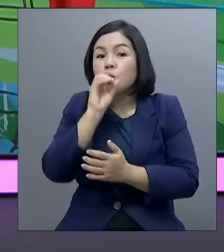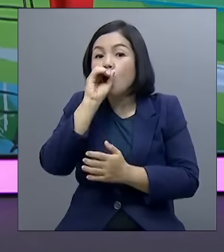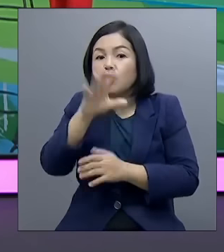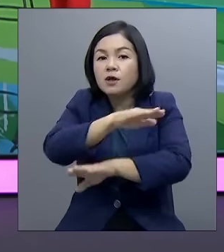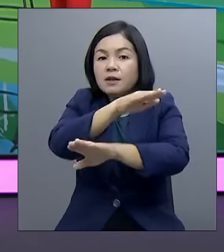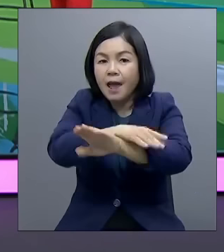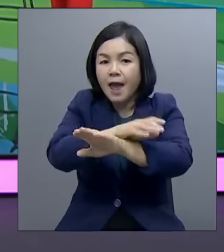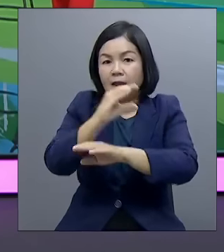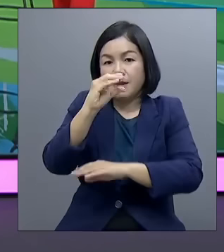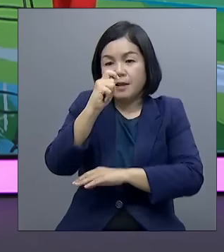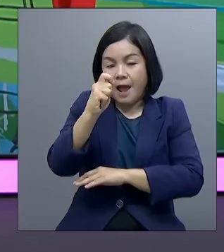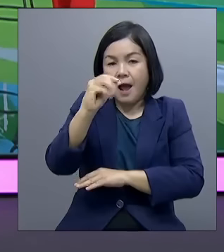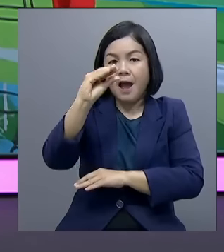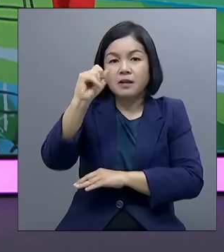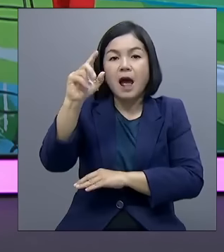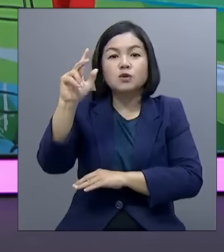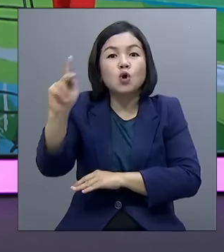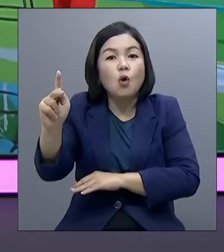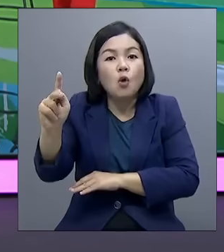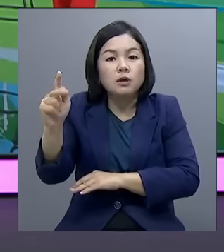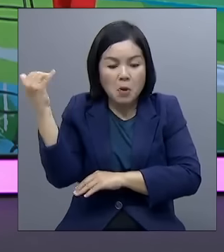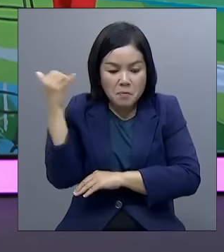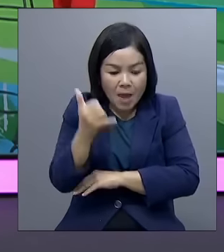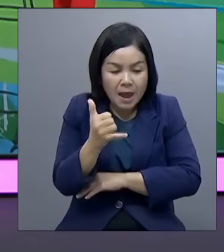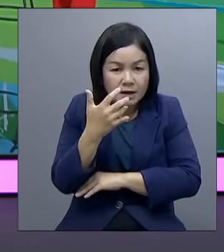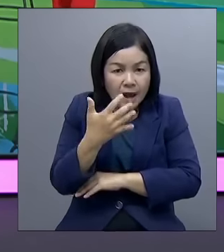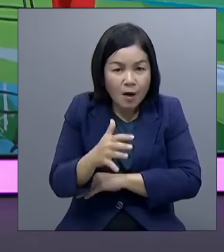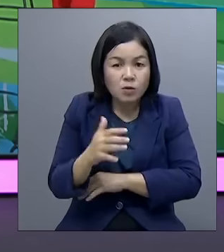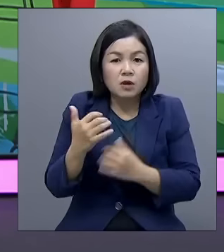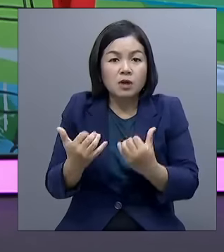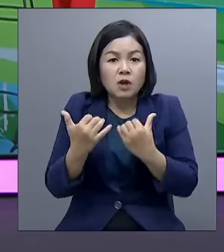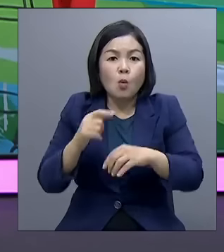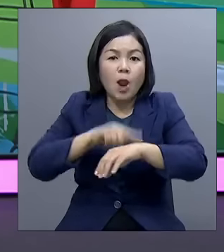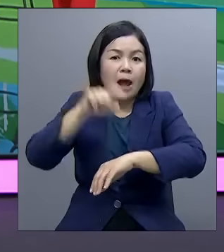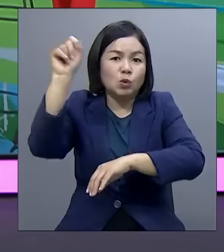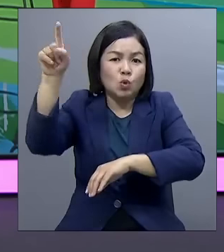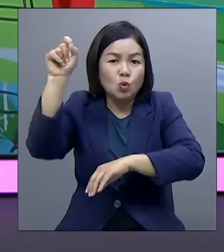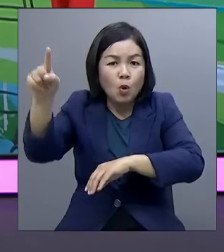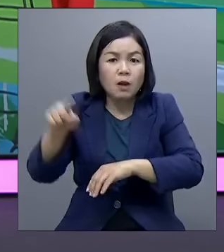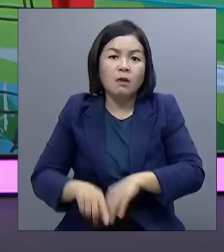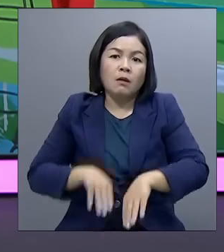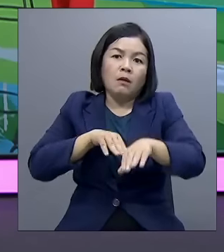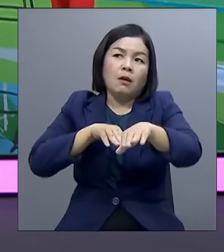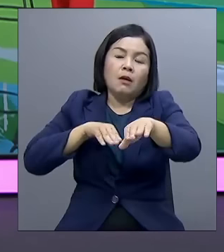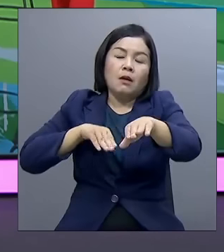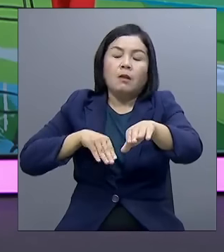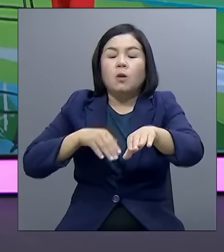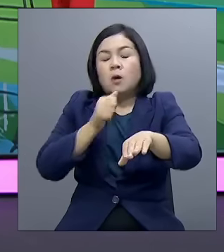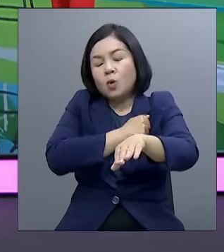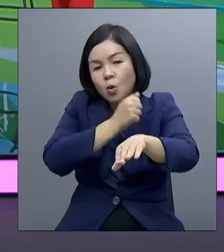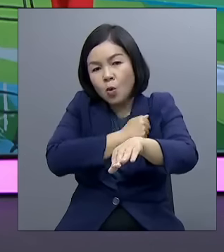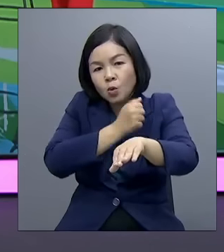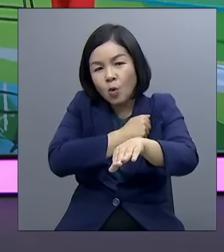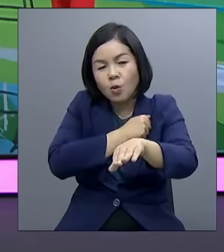ยไปขับรถแล้วก็ผ่านไปนะจะเรียกว่าอโศกไม่ได้นะครับถ้าไปช่วงเวลาเร่งด่วนนี่คือต้องโศกเศร้ากันจริงๆเพราะมันแน่นมากเลย